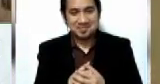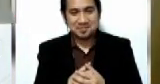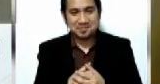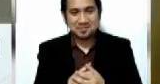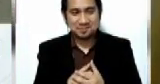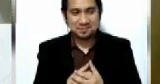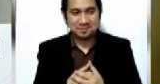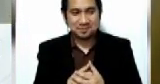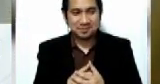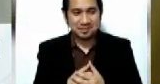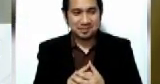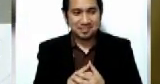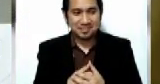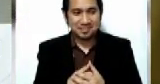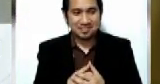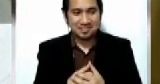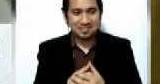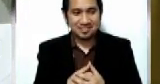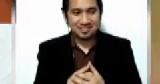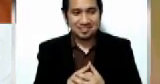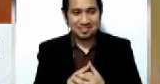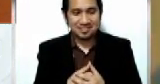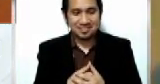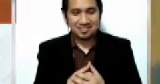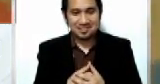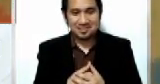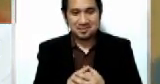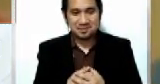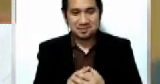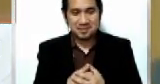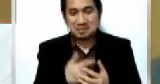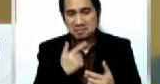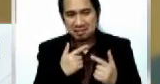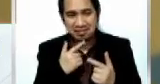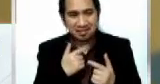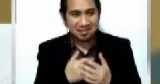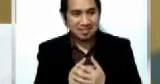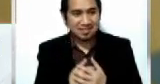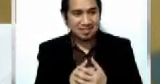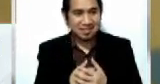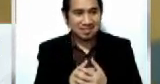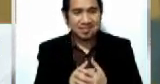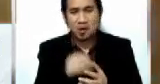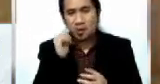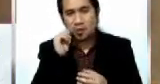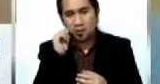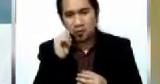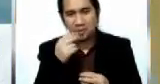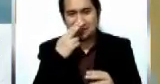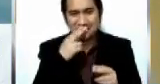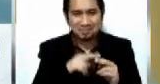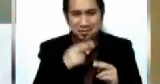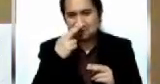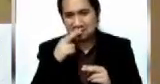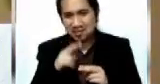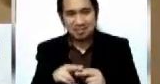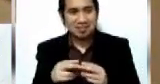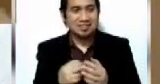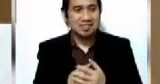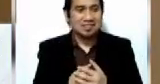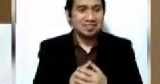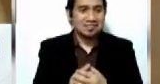Si Boyong, Badong. Clouds. Badong na. Kaya naman, nauuwi sa ganito ang mga eksena.